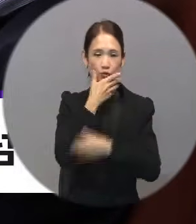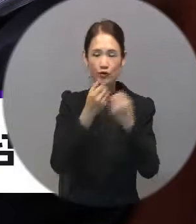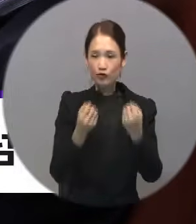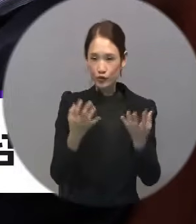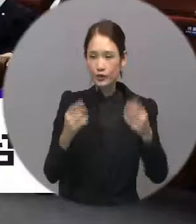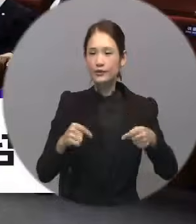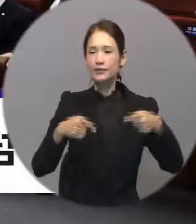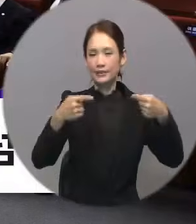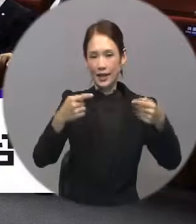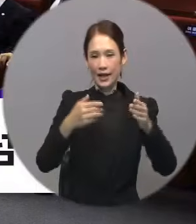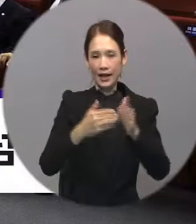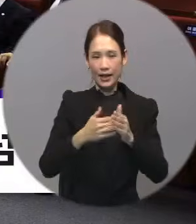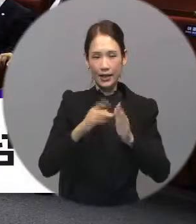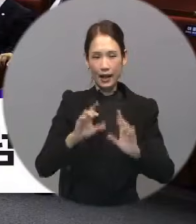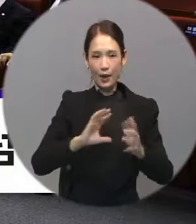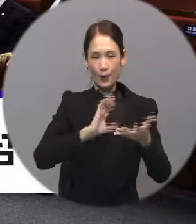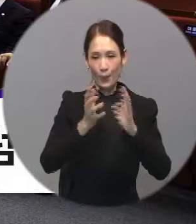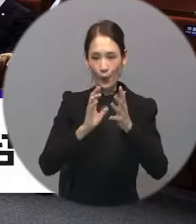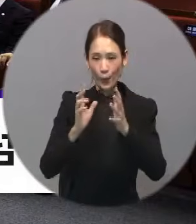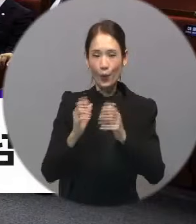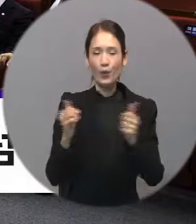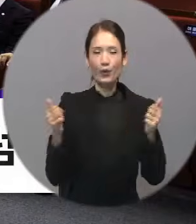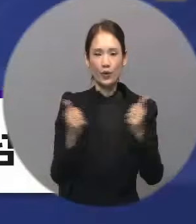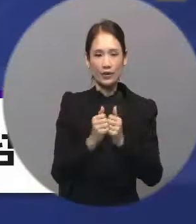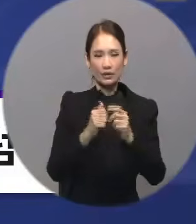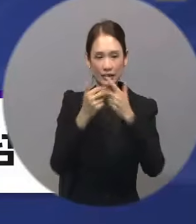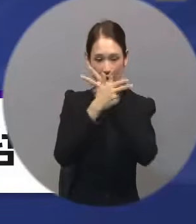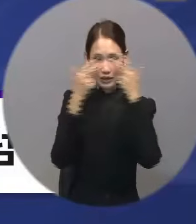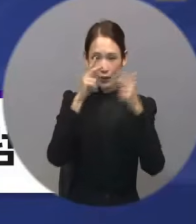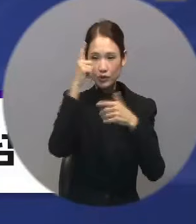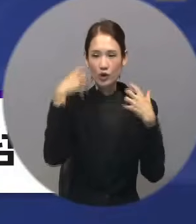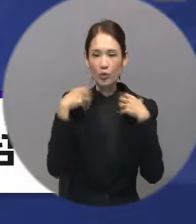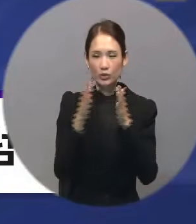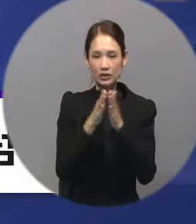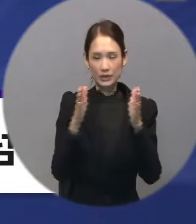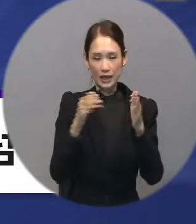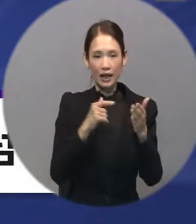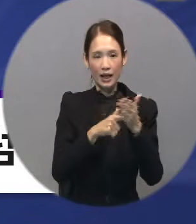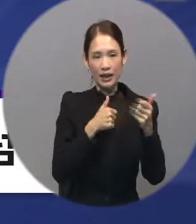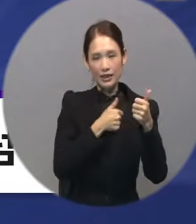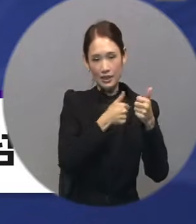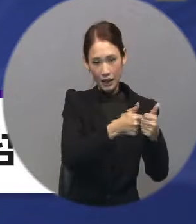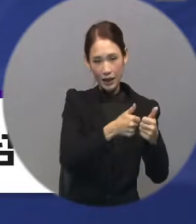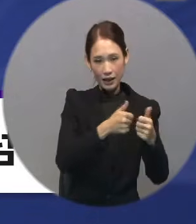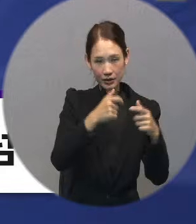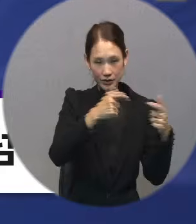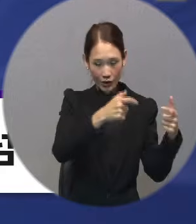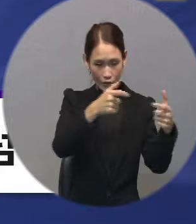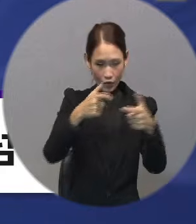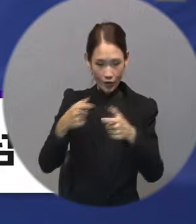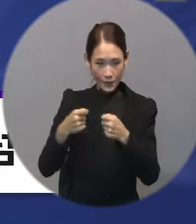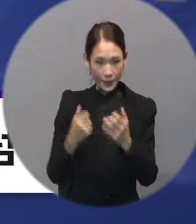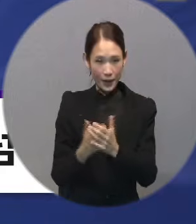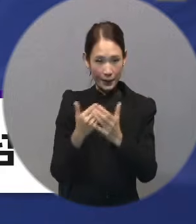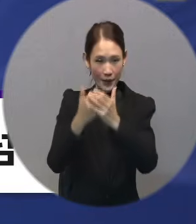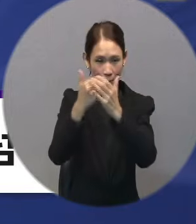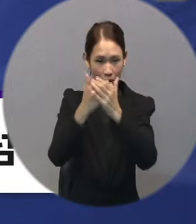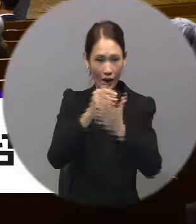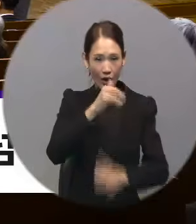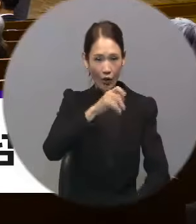축사했습니다. 이날 포럼은 이재명 정부 출범에 따른 접경지역 발전 방안 모색을 주제로